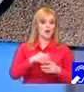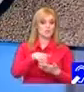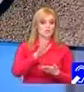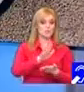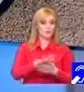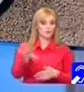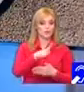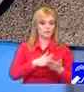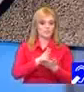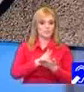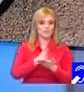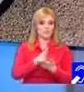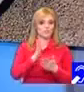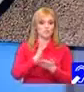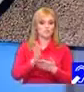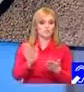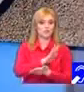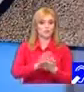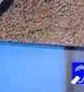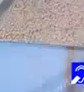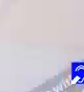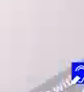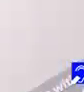pentru toate serviciile consulare sunt gratuite.